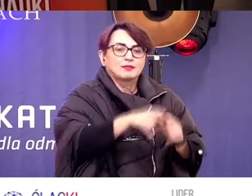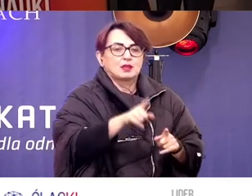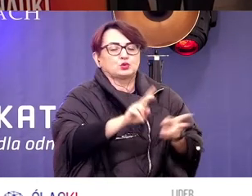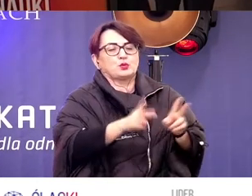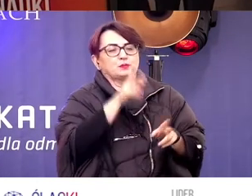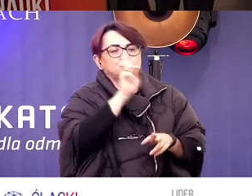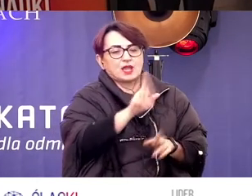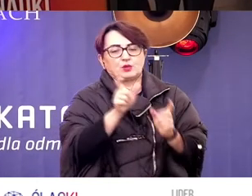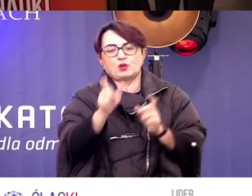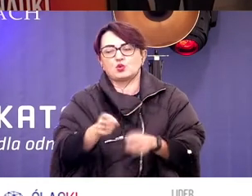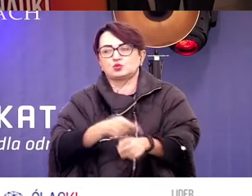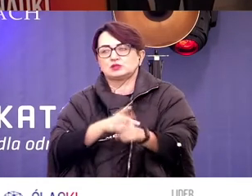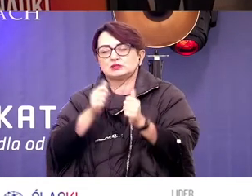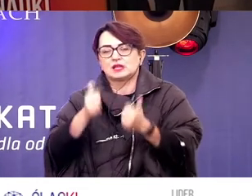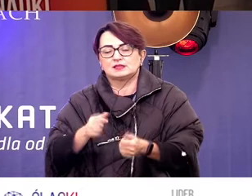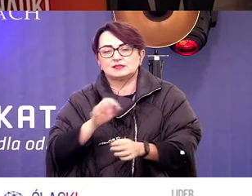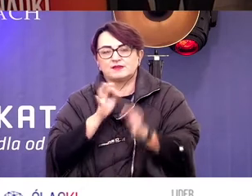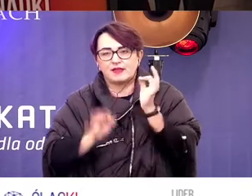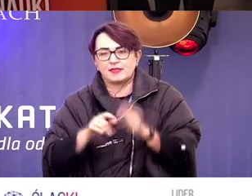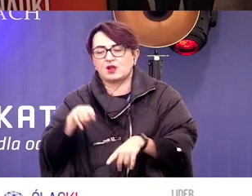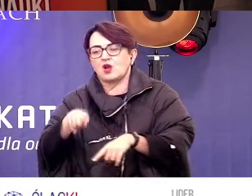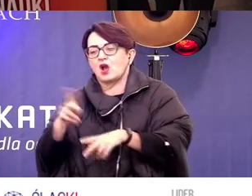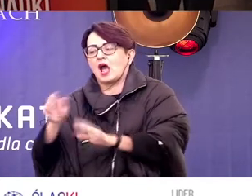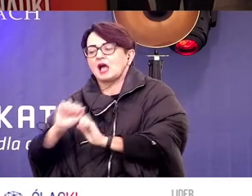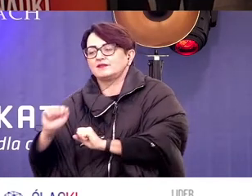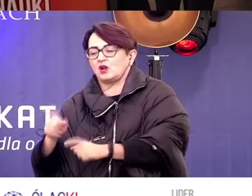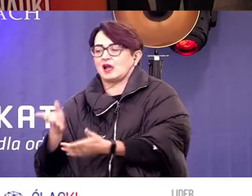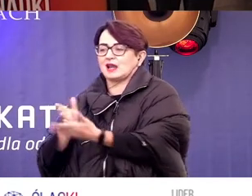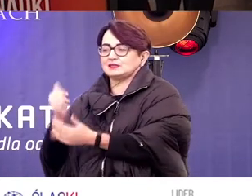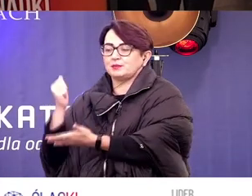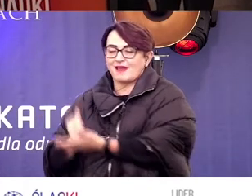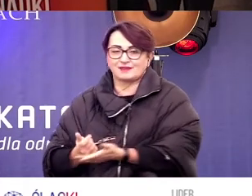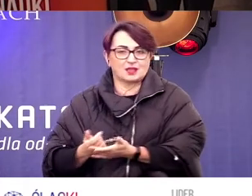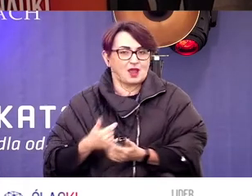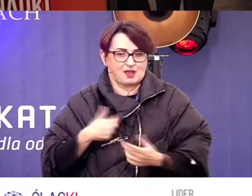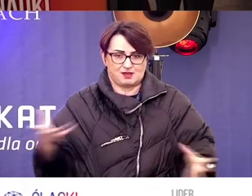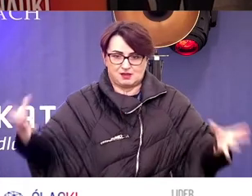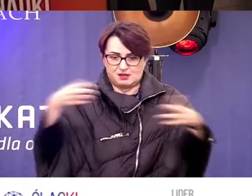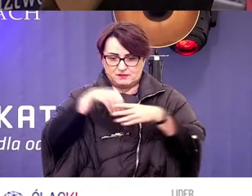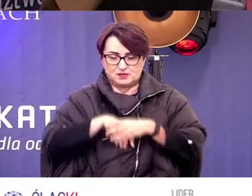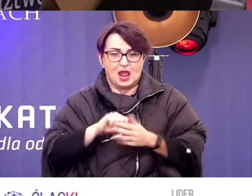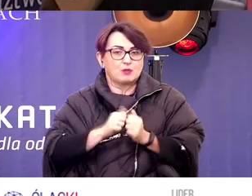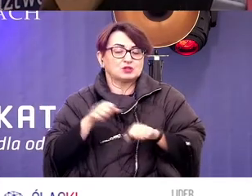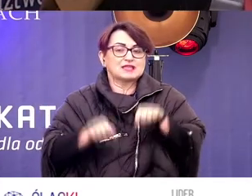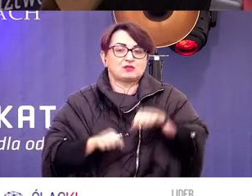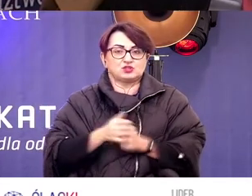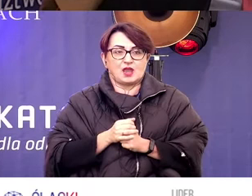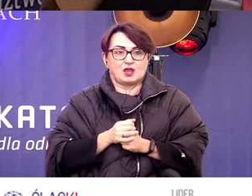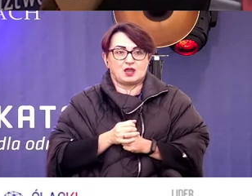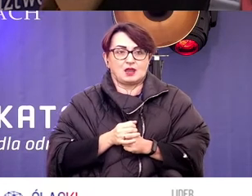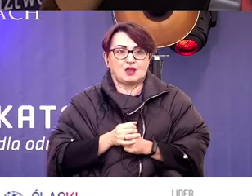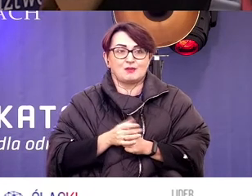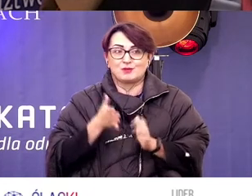tłumacz przysięgły, czy urzędnik stanu cywilnego, czy ten właśnie adwokat, radca prawny, czy też nie sędzia, tylko to po